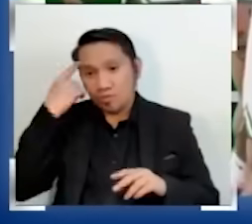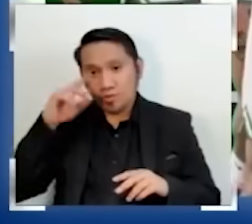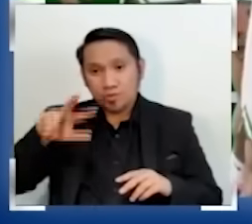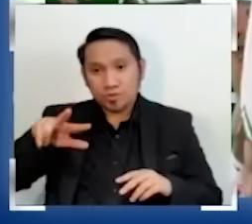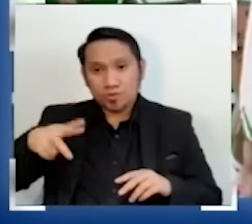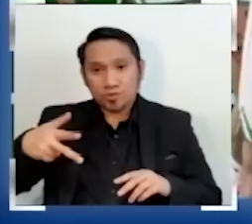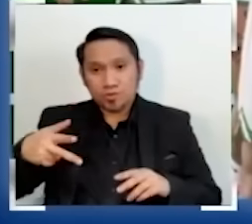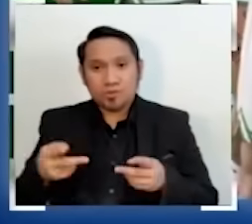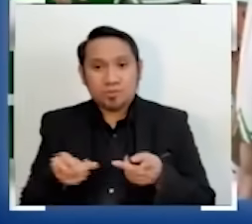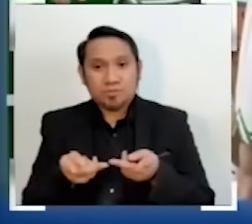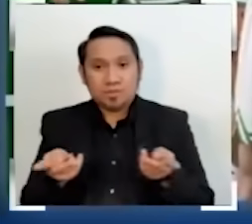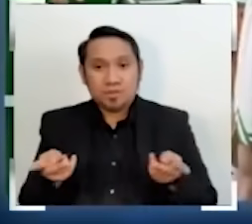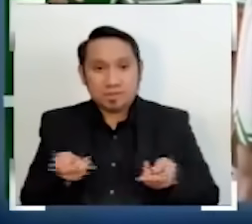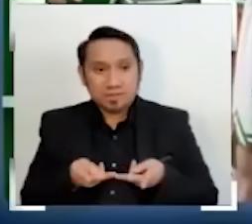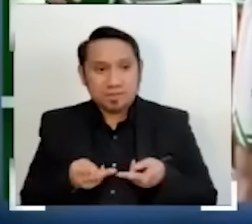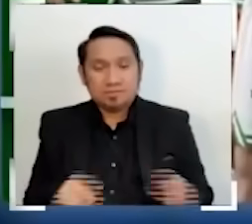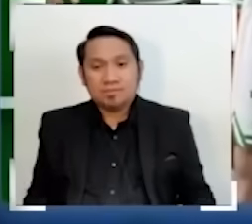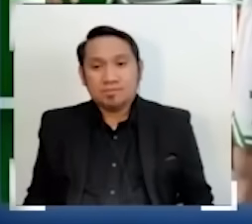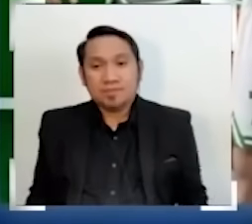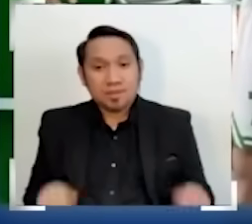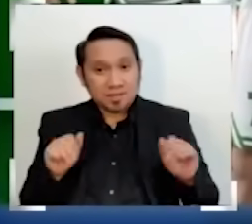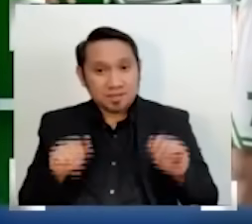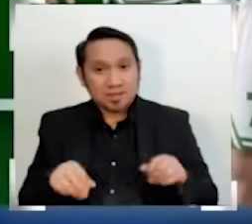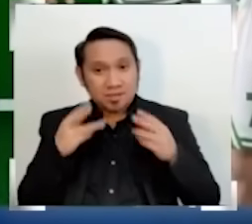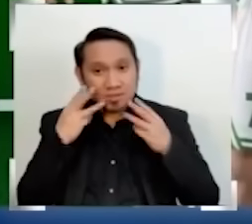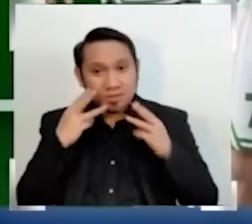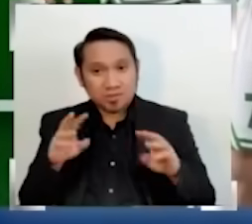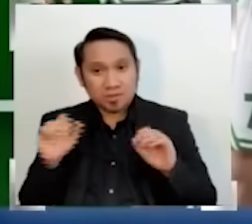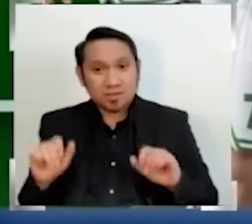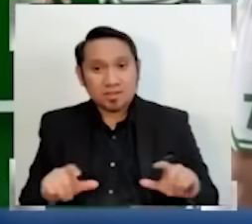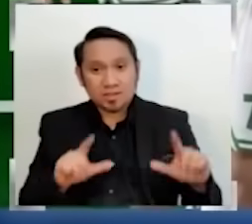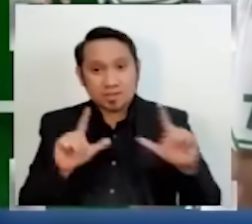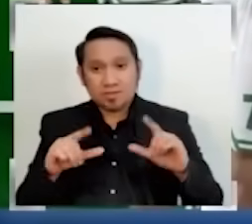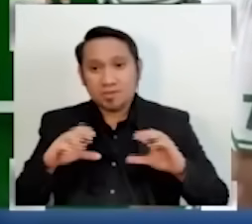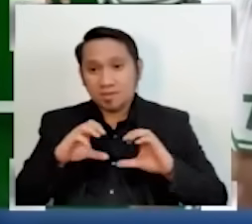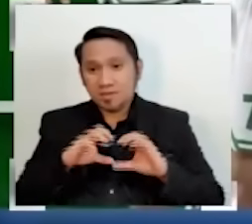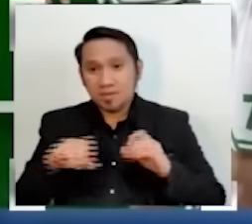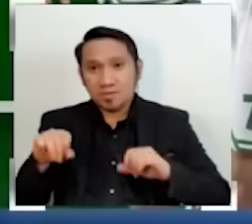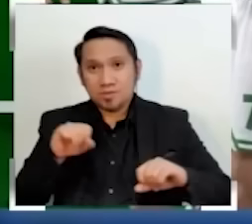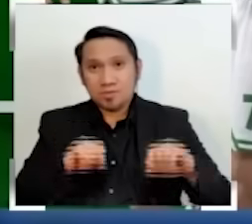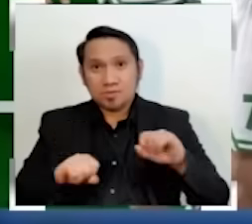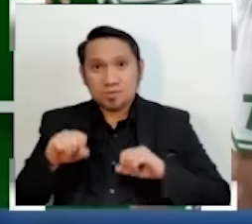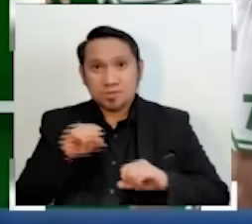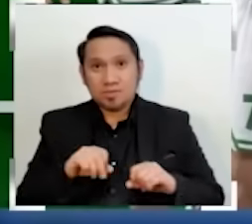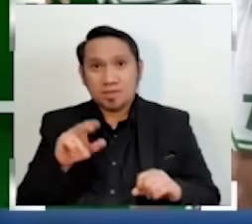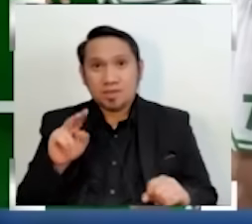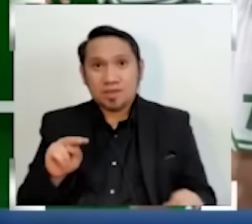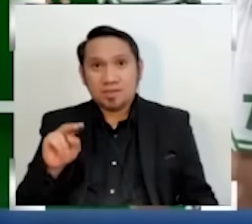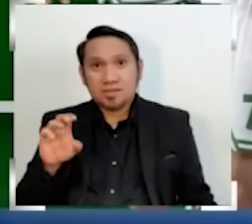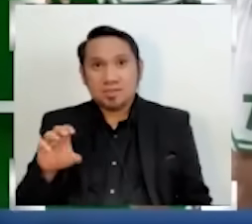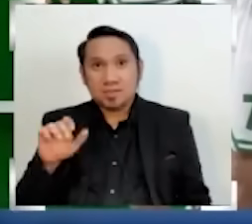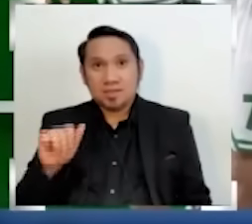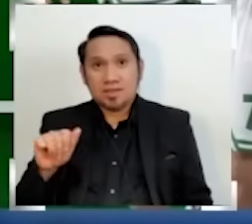3rd pwesto. Mapapanood naman yan sa live streams ng GMA Sports at NCAA.